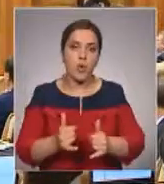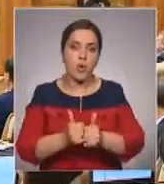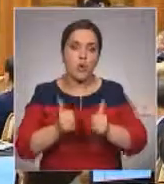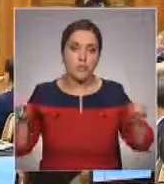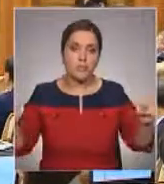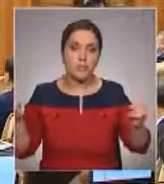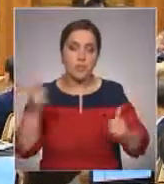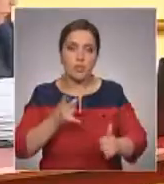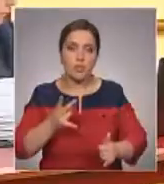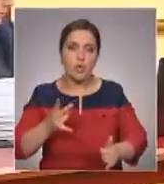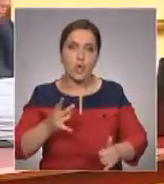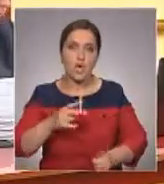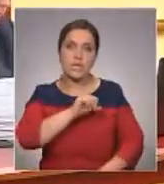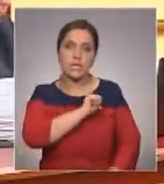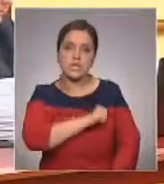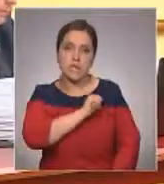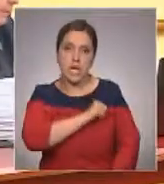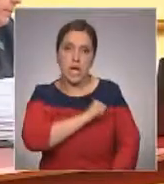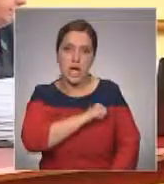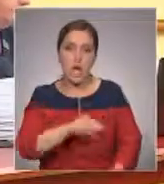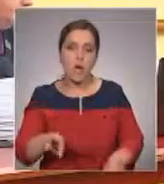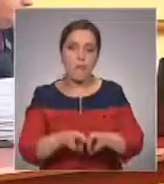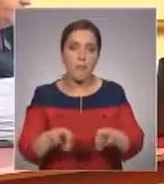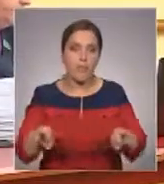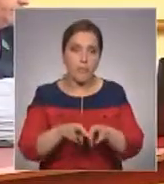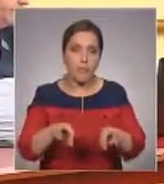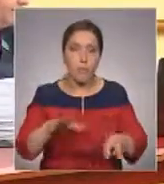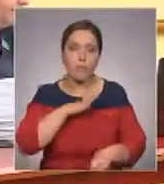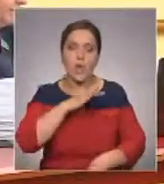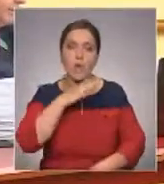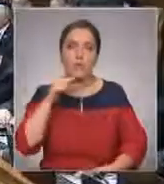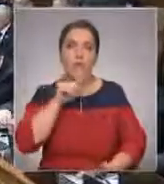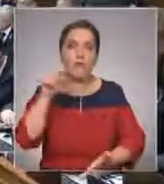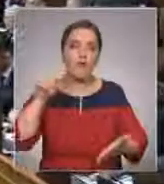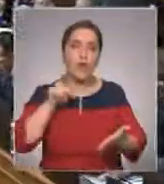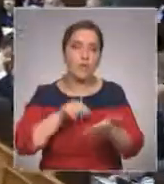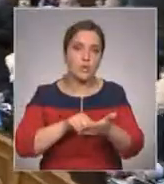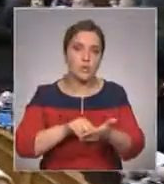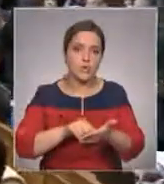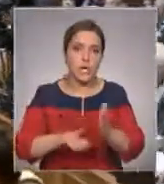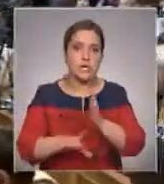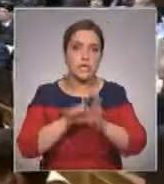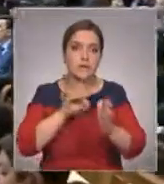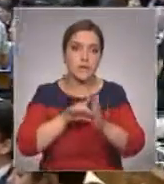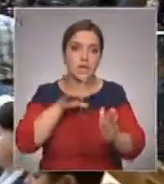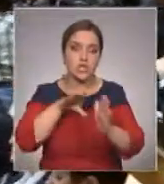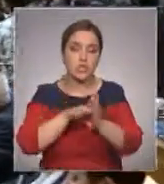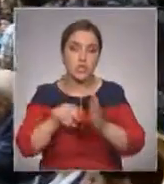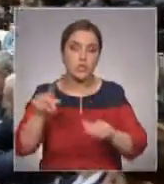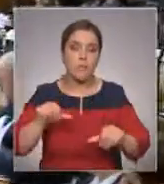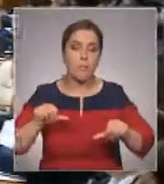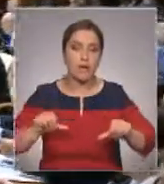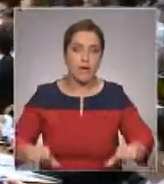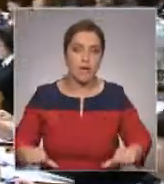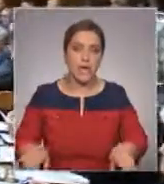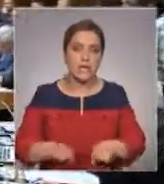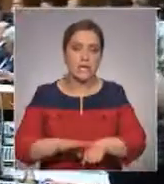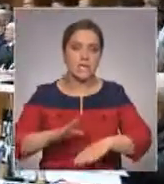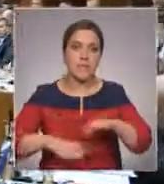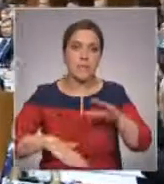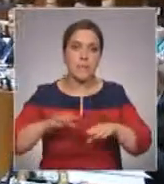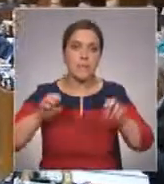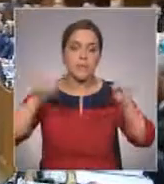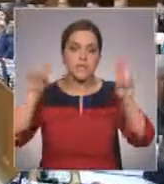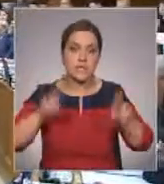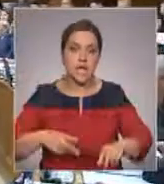сыщиков. Между тем, у мажилисменов было много вопросов к разработчикам. Депутаты считают, что полномочия таких специалистов